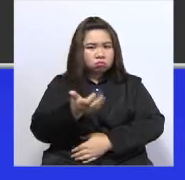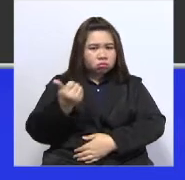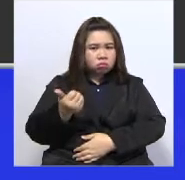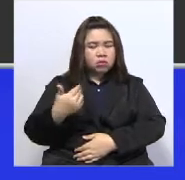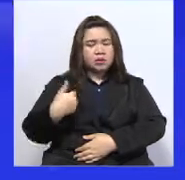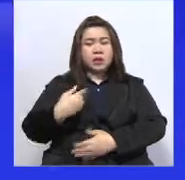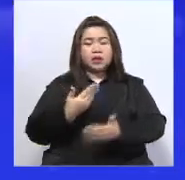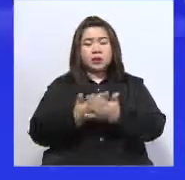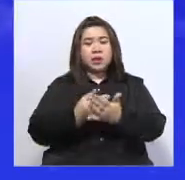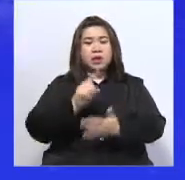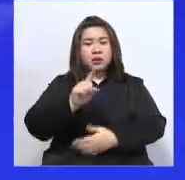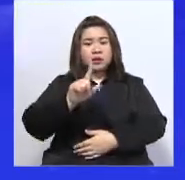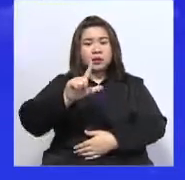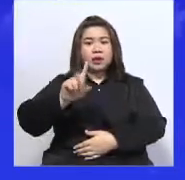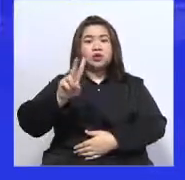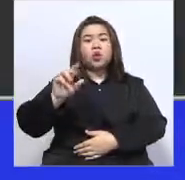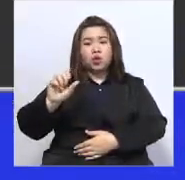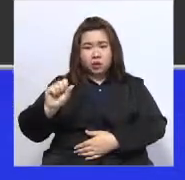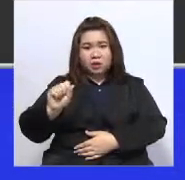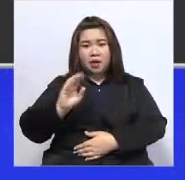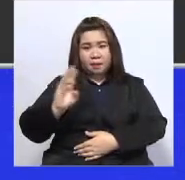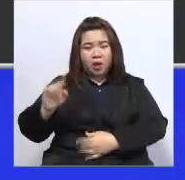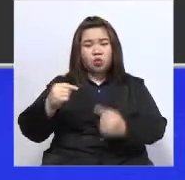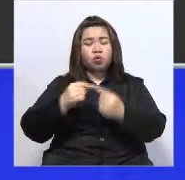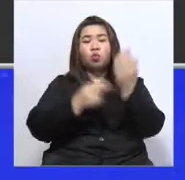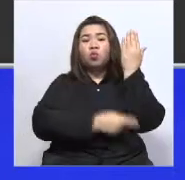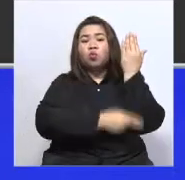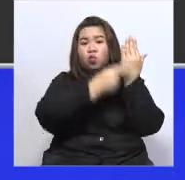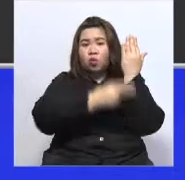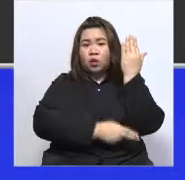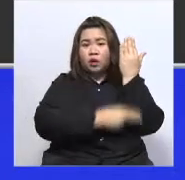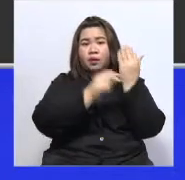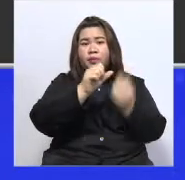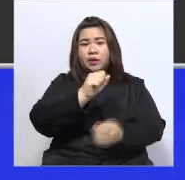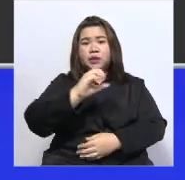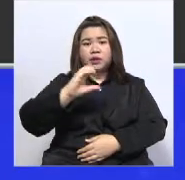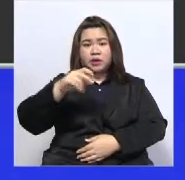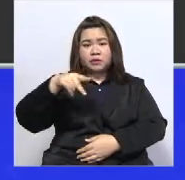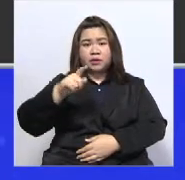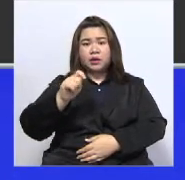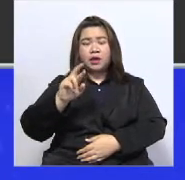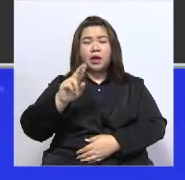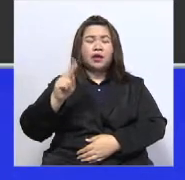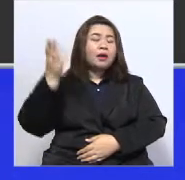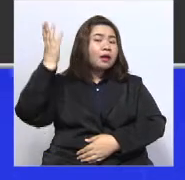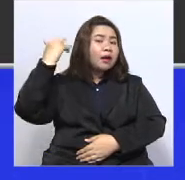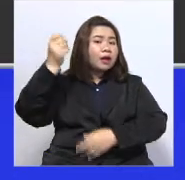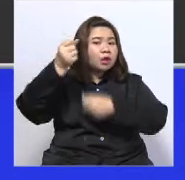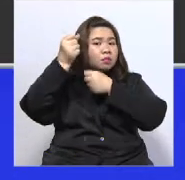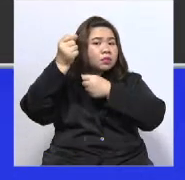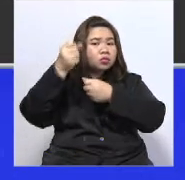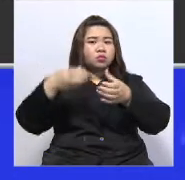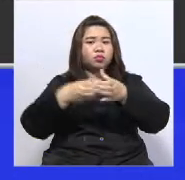1ล้าน2แสนบาทนะคะโรงแรม SC Park แขวงและเขตวังทองหลางกรุงเทพมหานครในข่าวการชุมนุมกปปส.